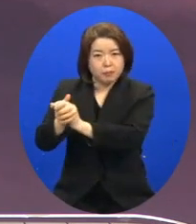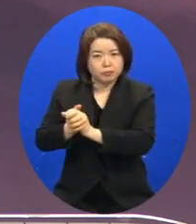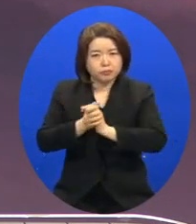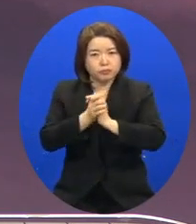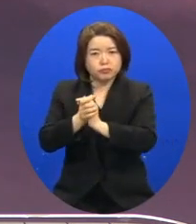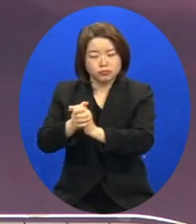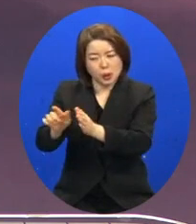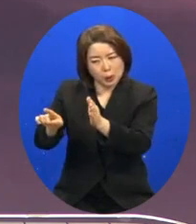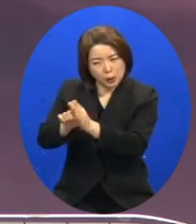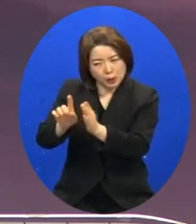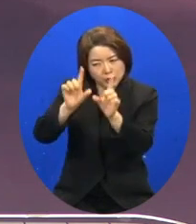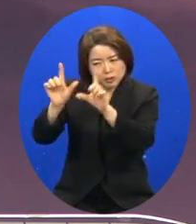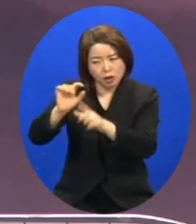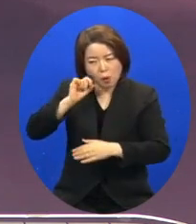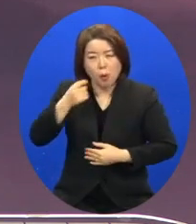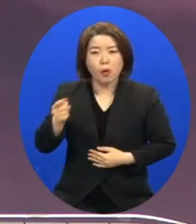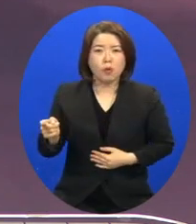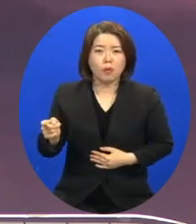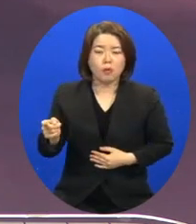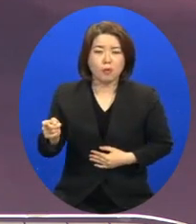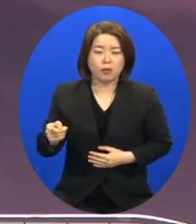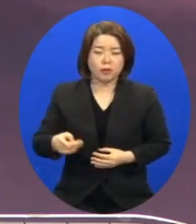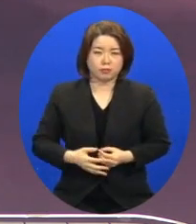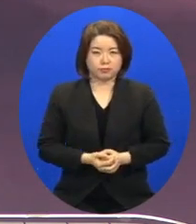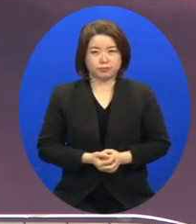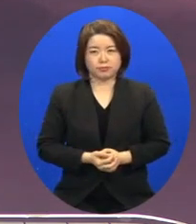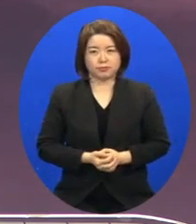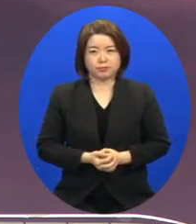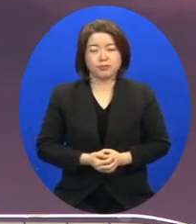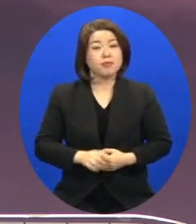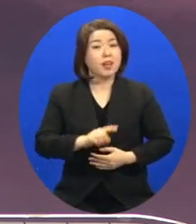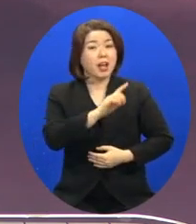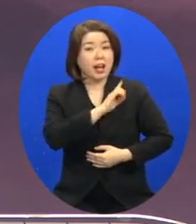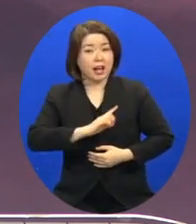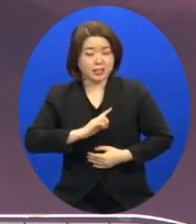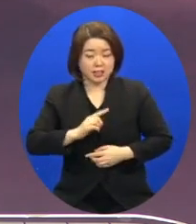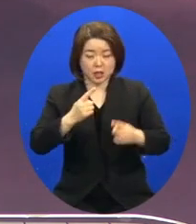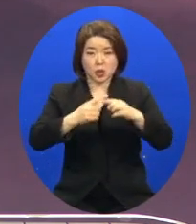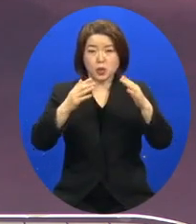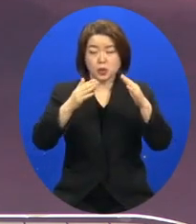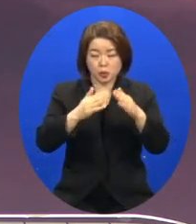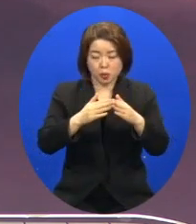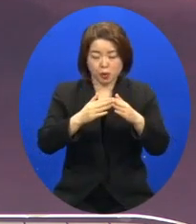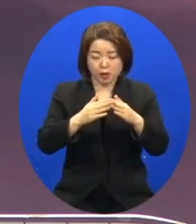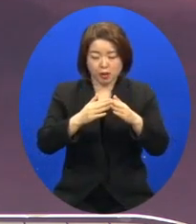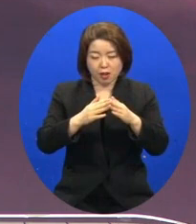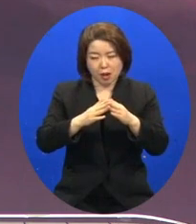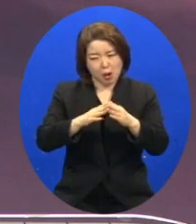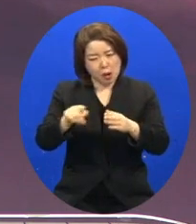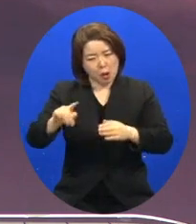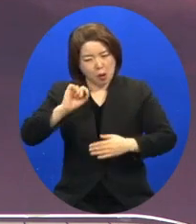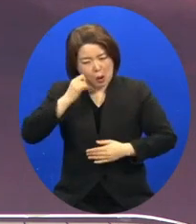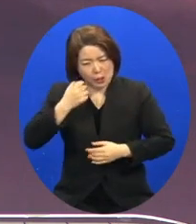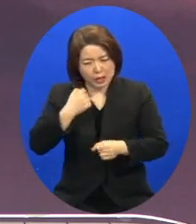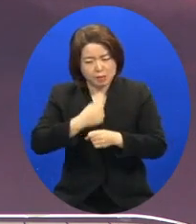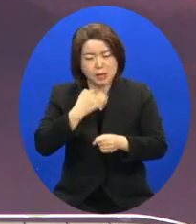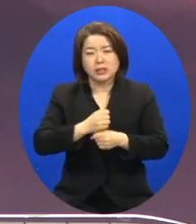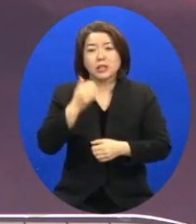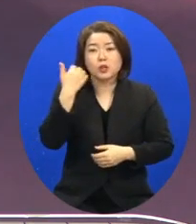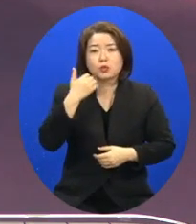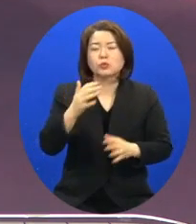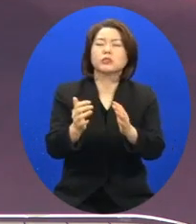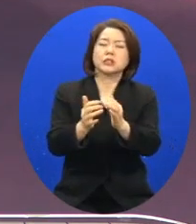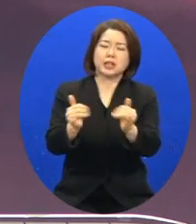교제하면서 신앙생활 하기가 참 힘들더래요. 가장 교회 문턱이 높은 게 사람이더래요. 그러면서